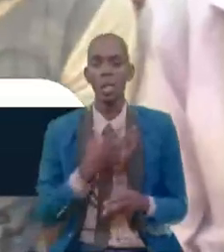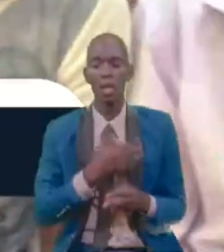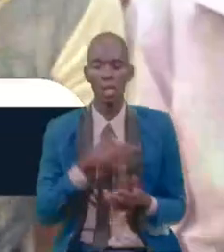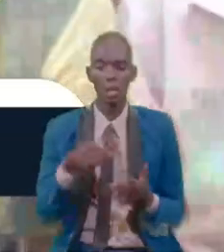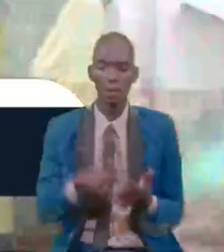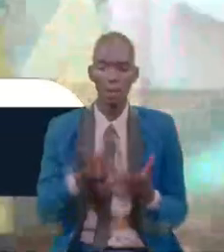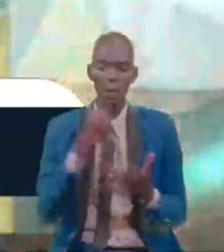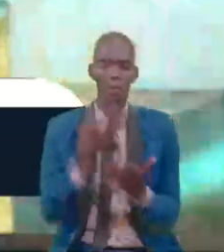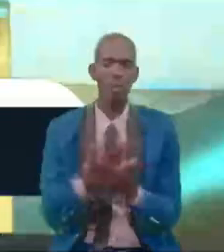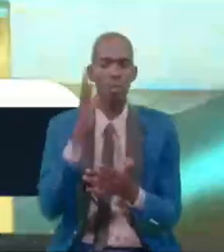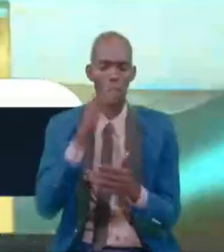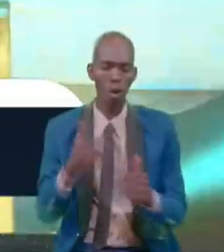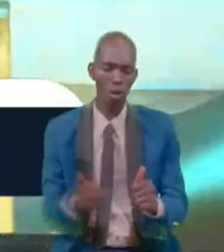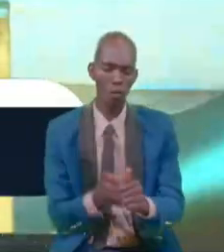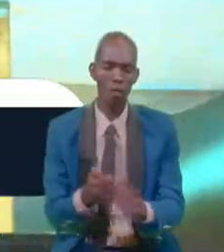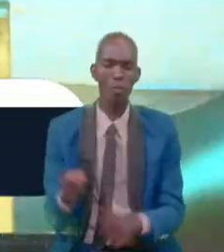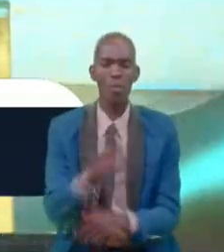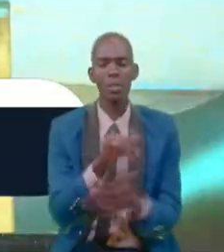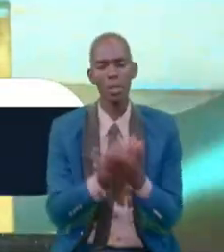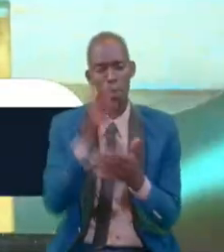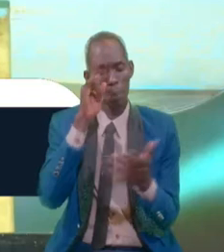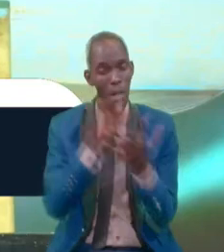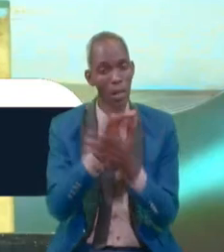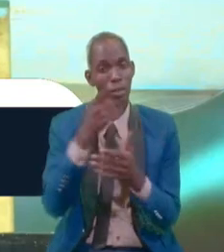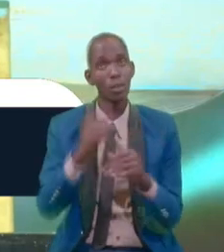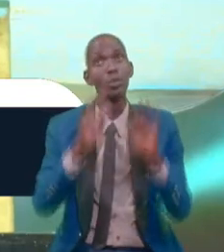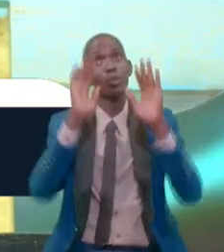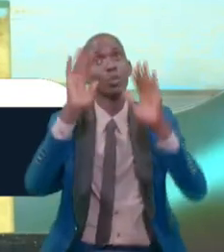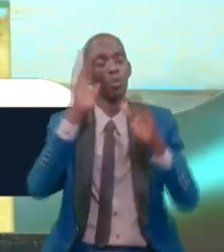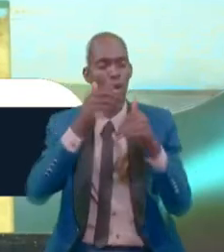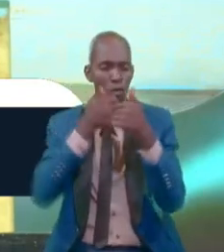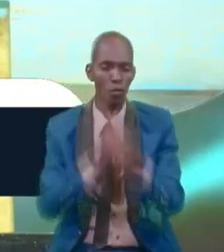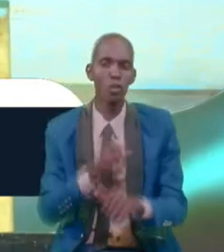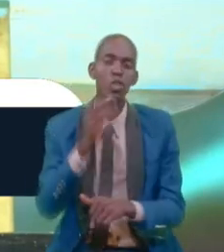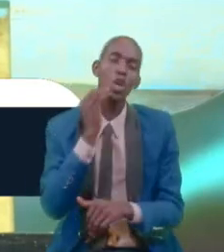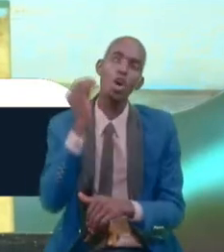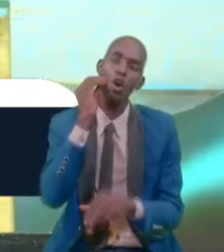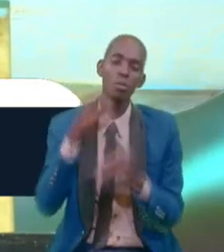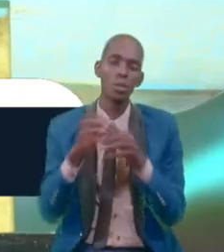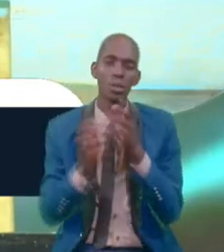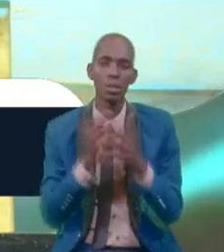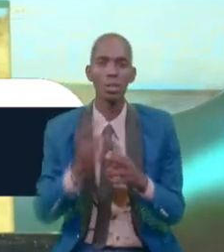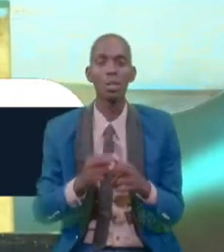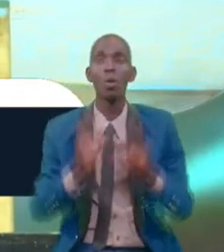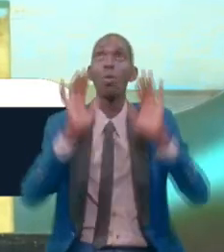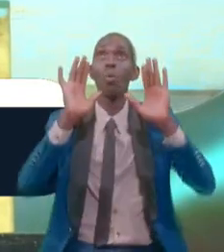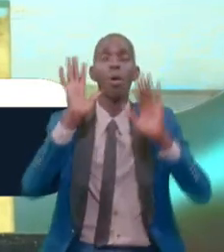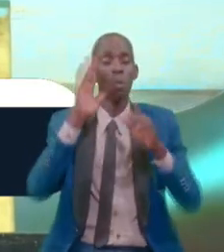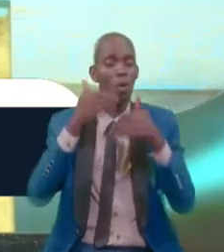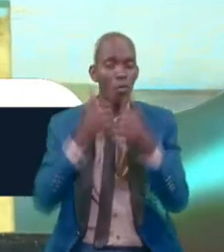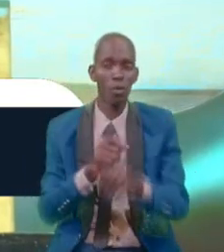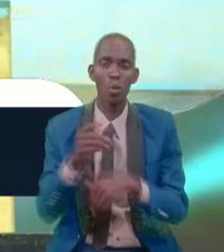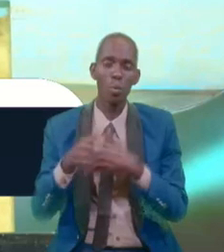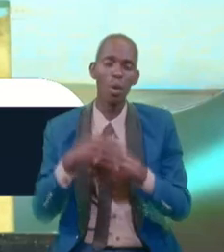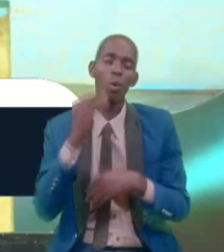Voici les miracles qui accompagneront ceux qui auront cru. Les miracles vous accompagneront à la maison. Les merveilles vous accompagneront à la